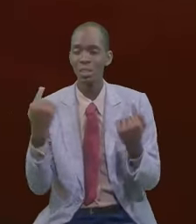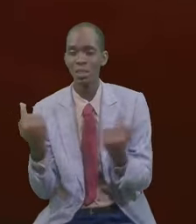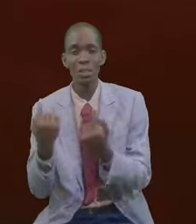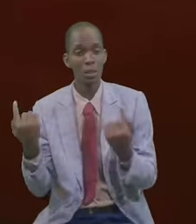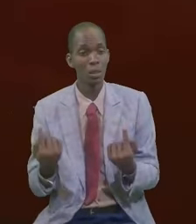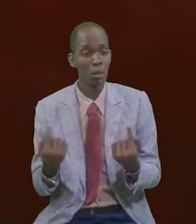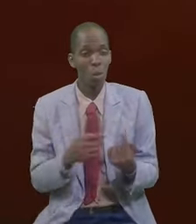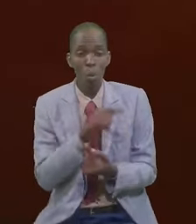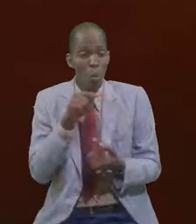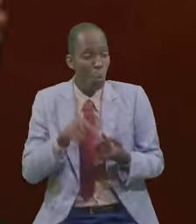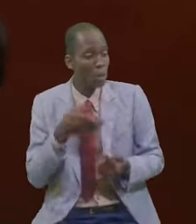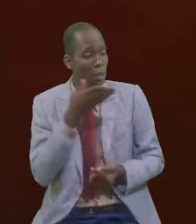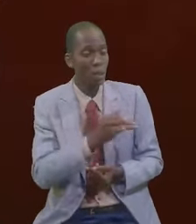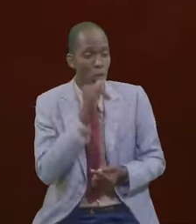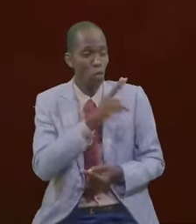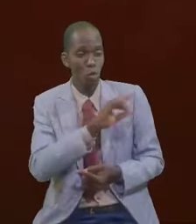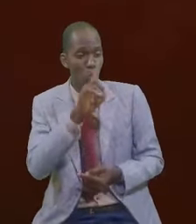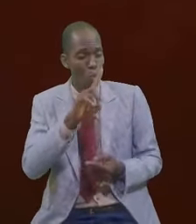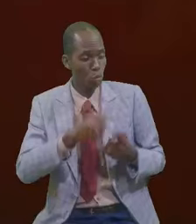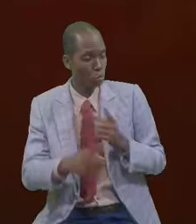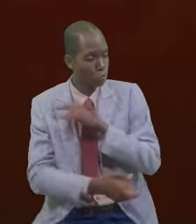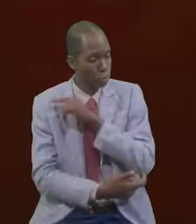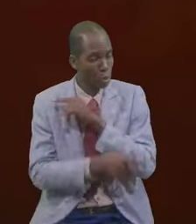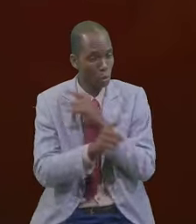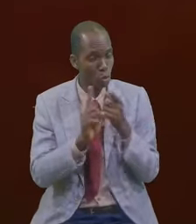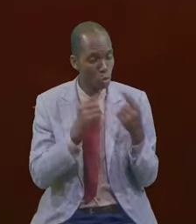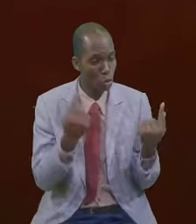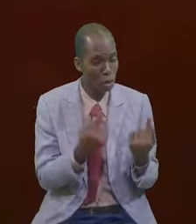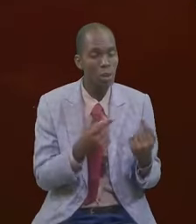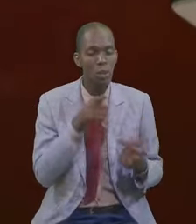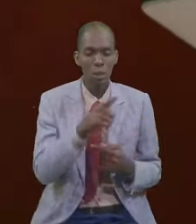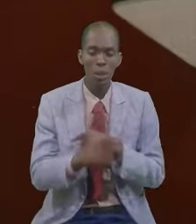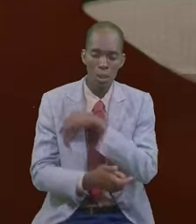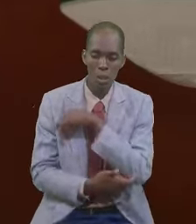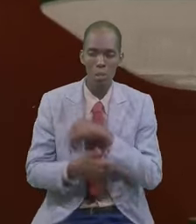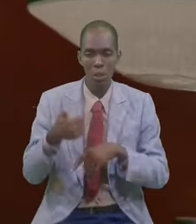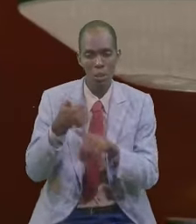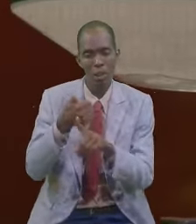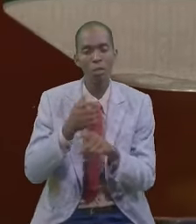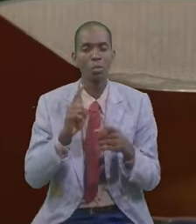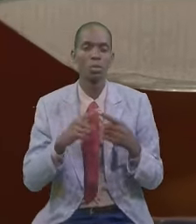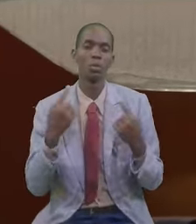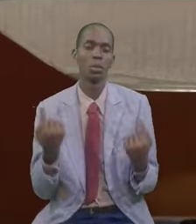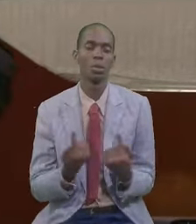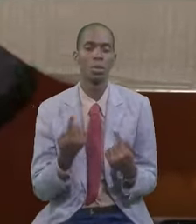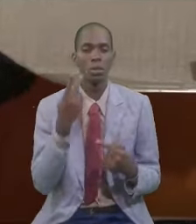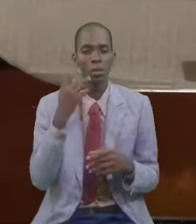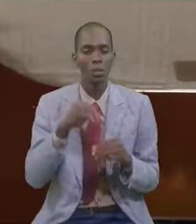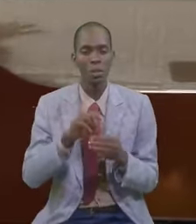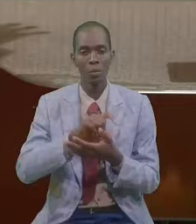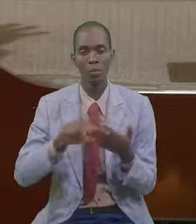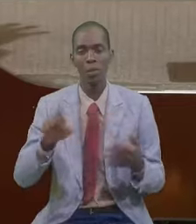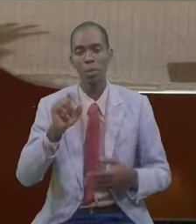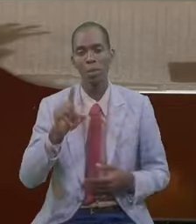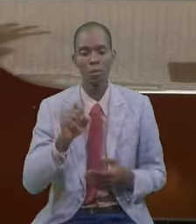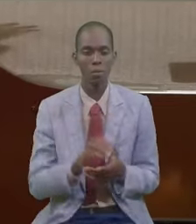et des pensées. Quoique personne ne soit là pour les souiller, ils se souillent eux-mêmes. Verset